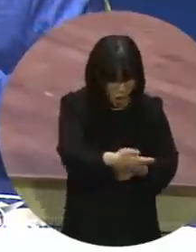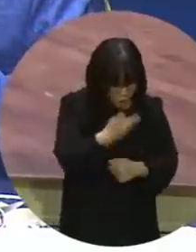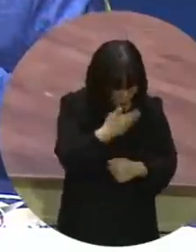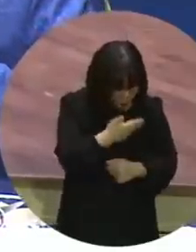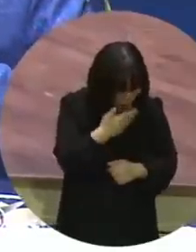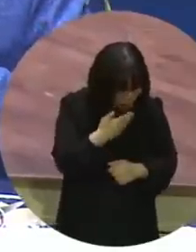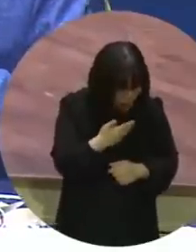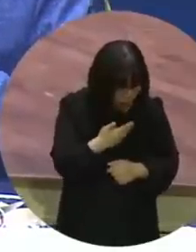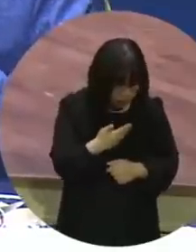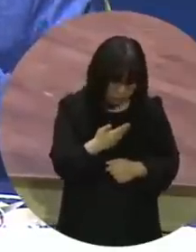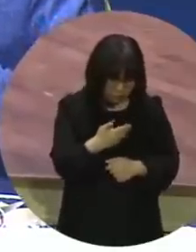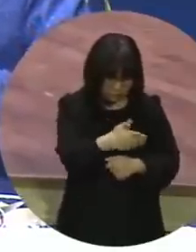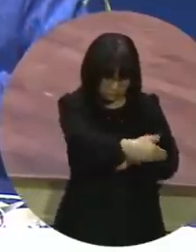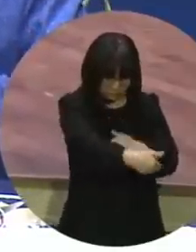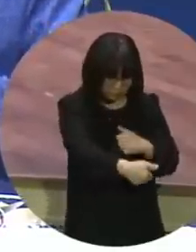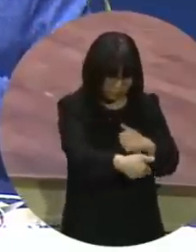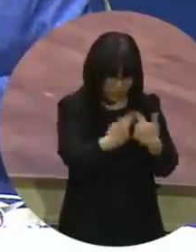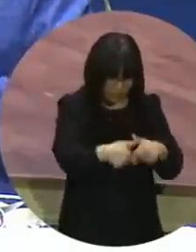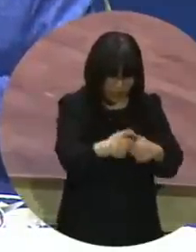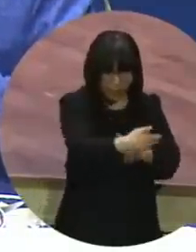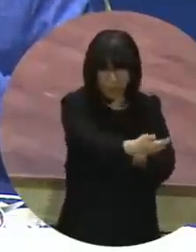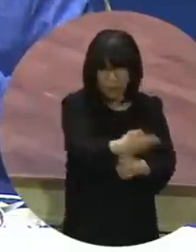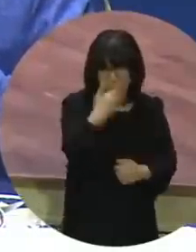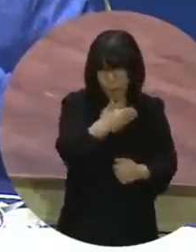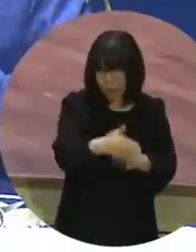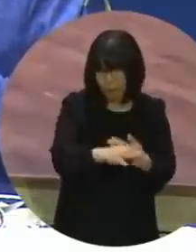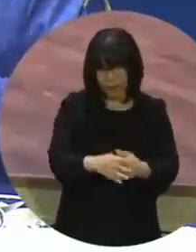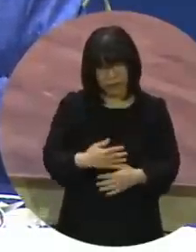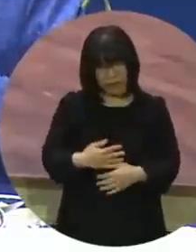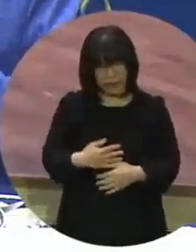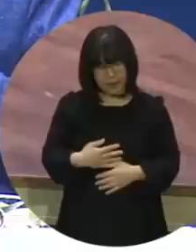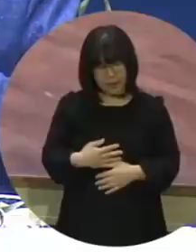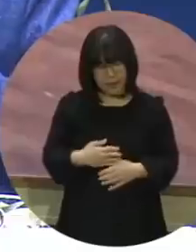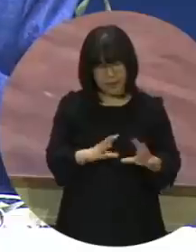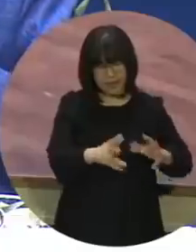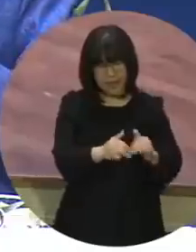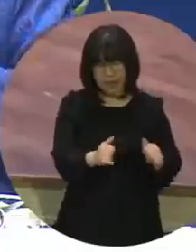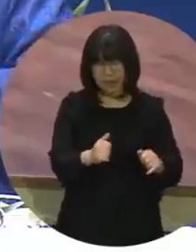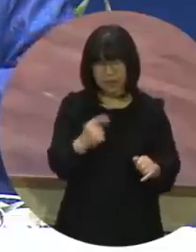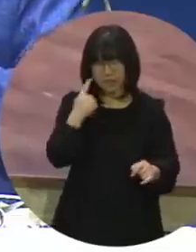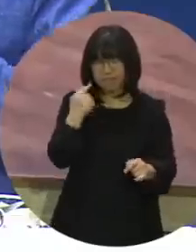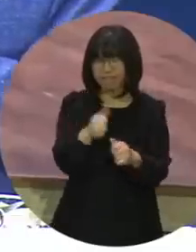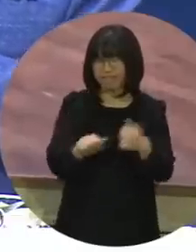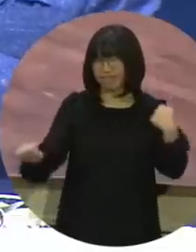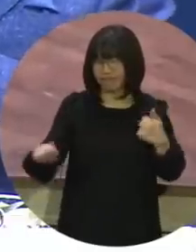번도 안 산다. 두 번 샀는데 한 번도 안 산다. 세 번 샀는데 한 번도 안 산다. 다섯 번까지 샀는데 한 번도 안 산다. 안 쳐다봐요.